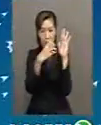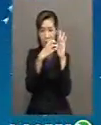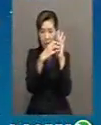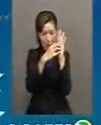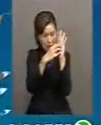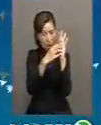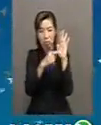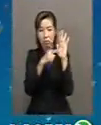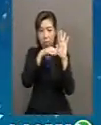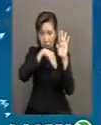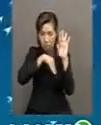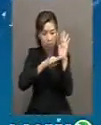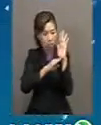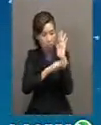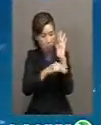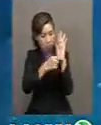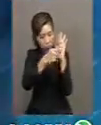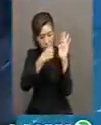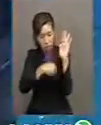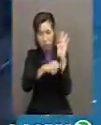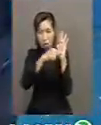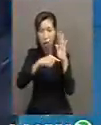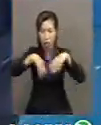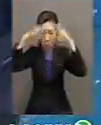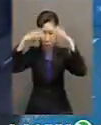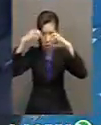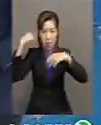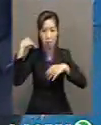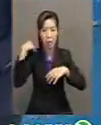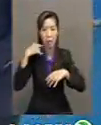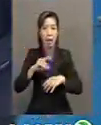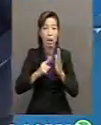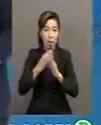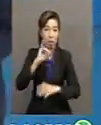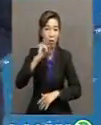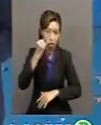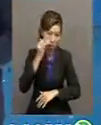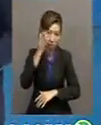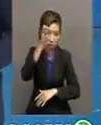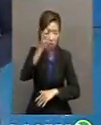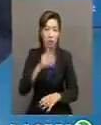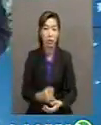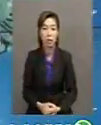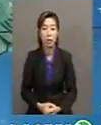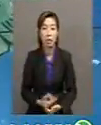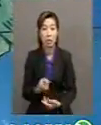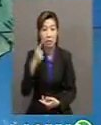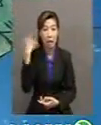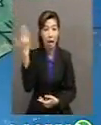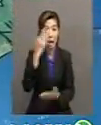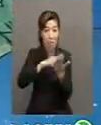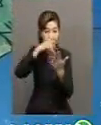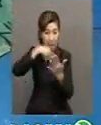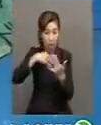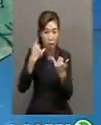ตอนล่างรวมถึงบริเวณของด้านภาคตะวันออกมีฝนตกอยู่นะครับในช่วงของตั้งแต่วันจันทร์เป็นต้นไปครับในช่วงที่สภาพอากาศในประเท